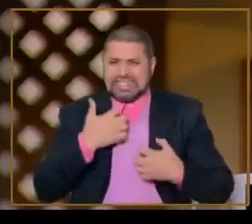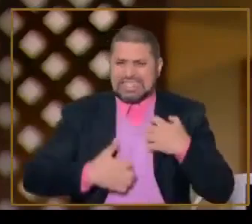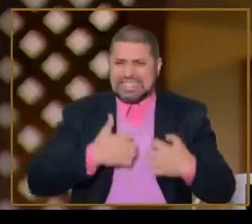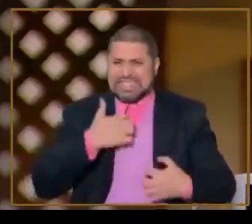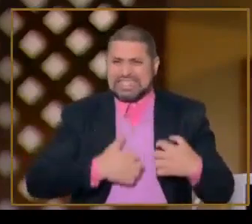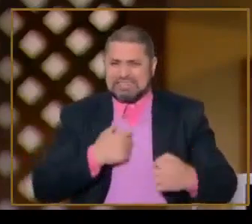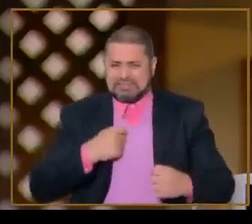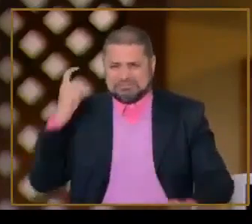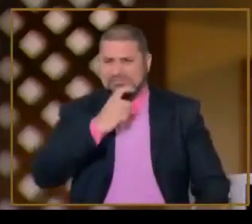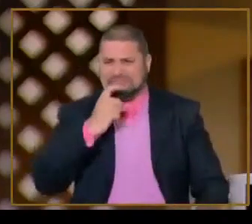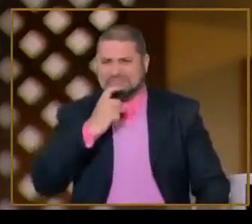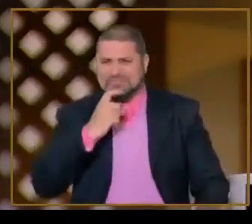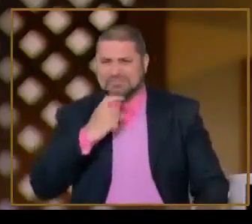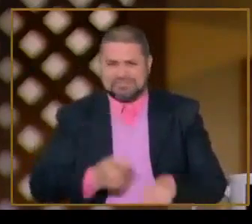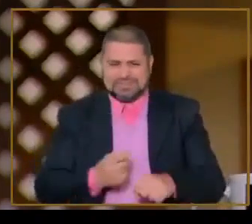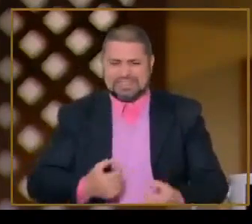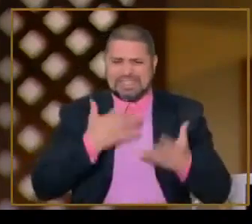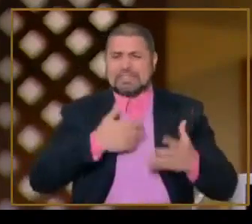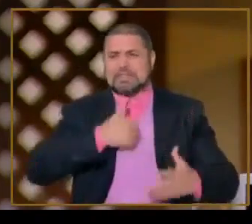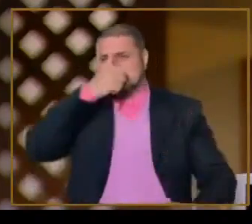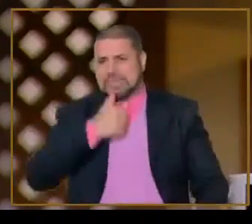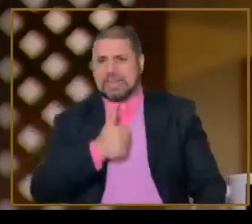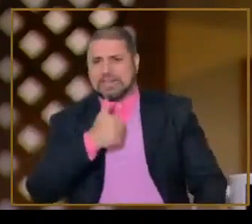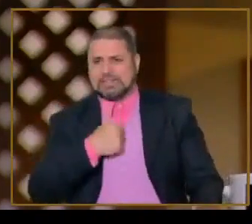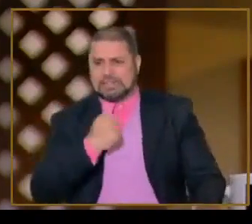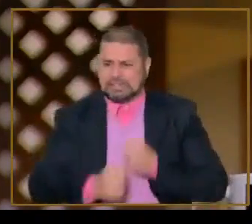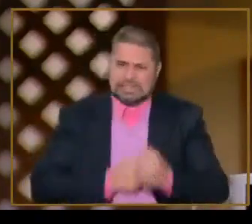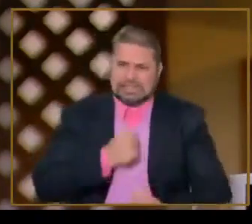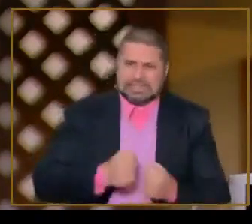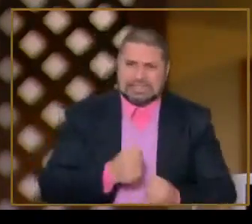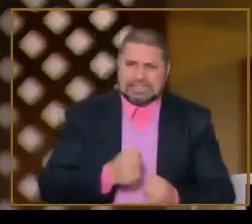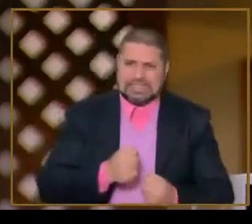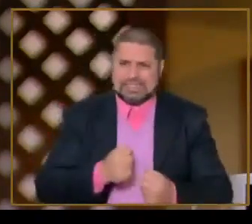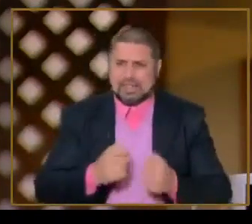بغضب وبتضايق وبزعل وبتغازل